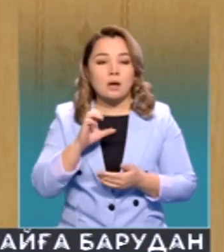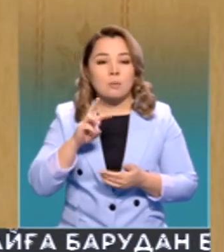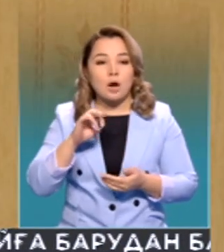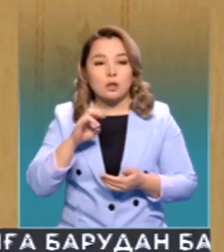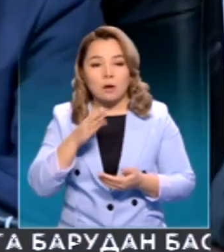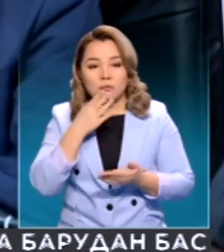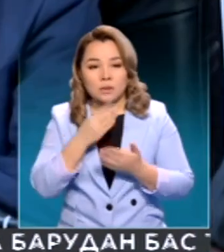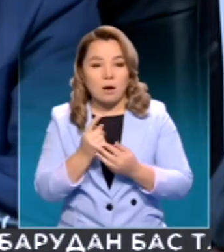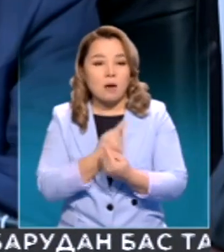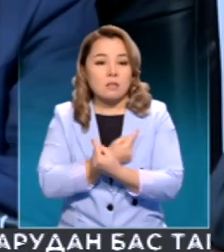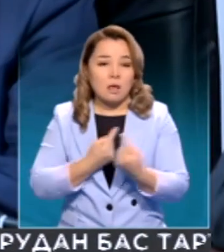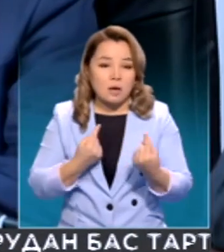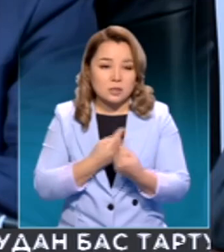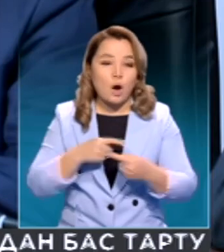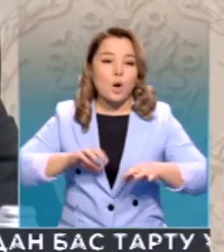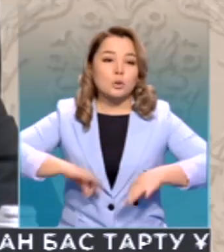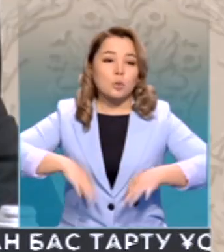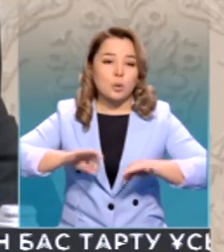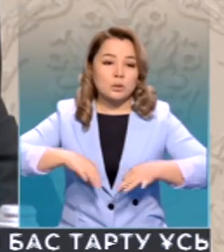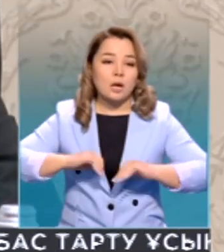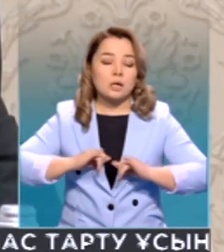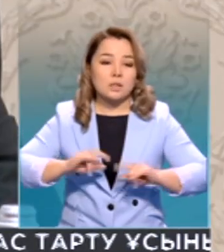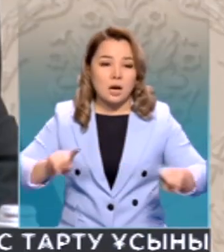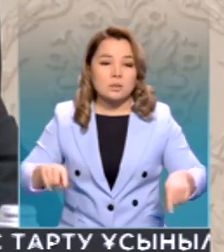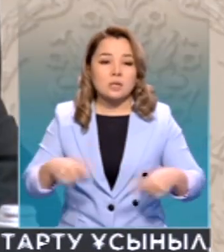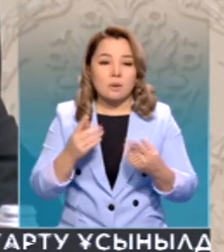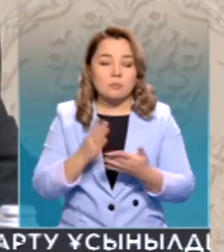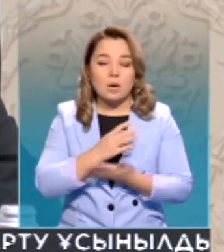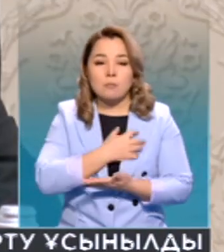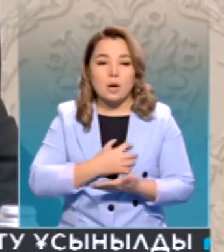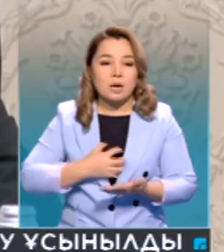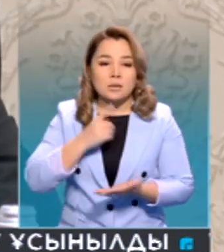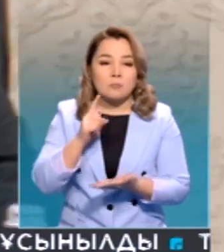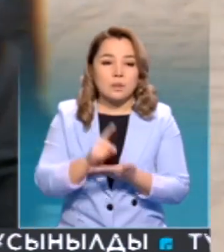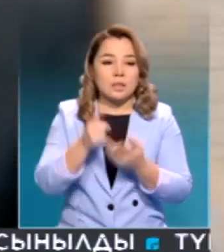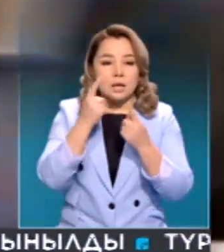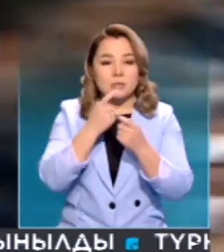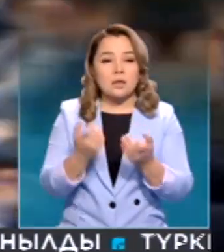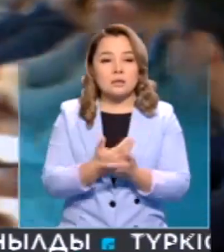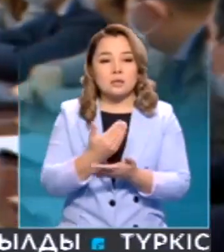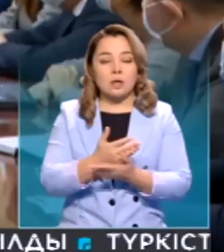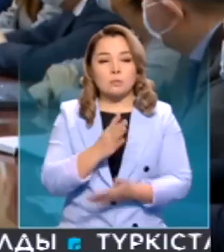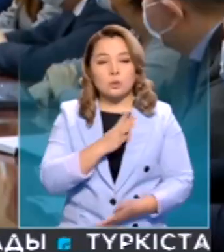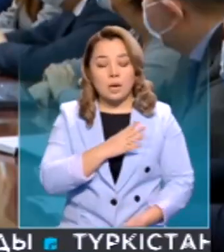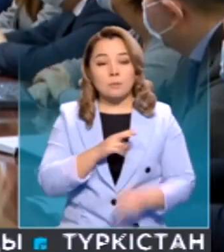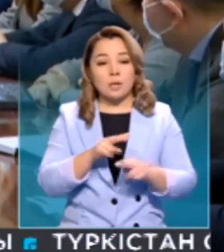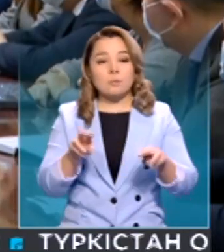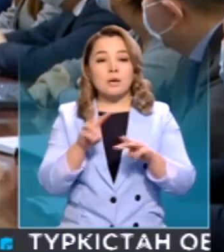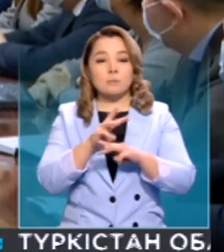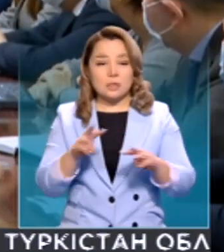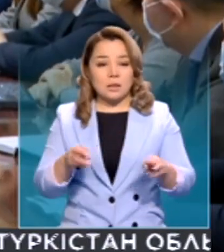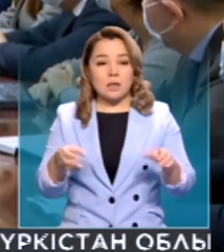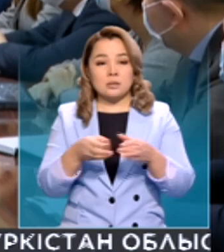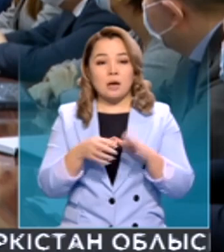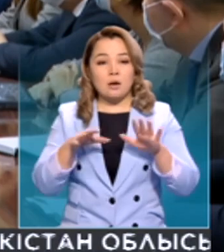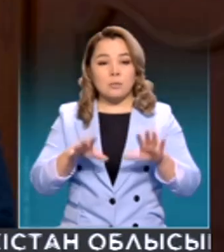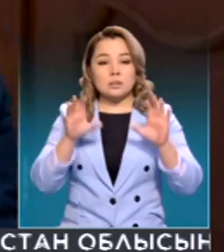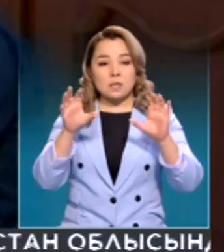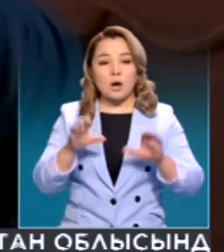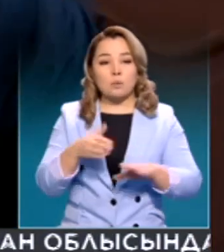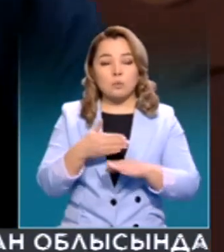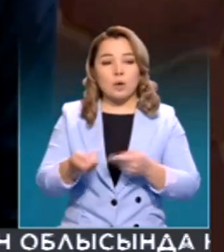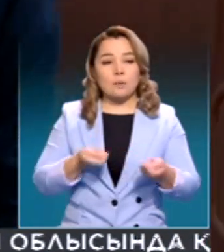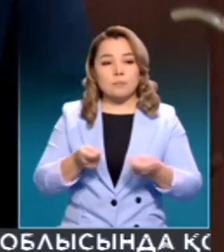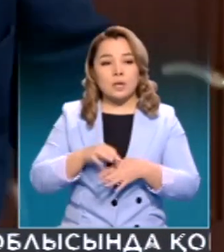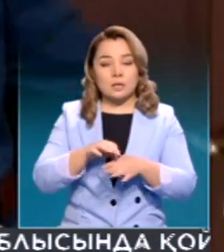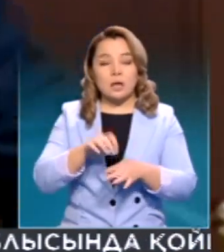логистикалық әлеует пен көлік инфрақұрылымын дамытуға қатысты маңызды міндет бар екенін еске салды. Ал премьер-министр кеңсесінде заң бөлімінің